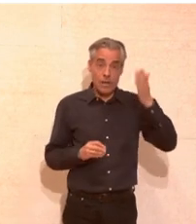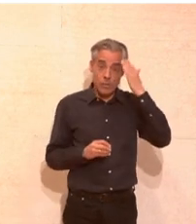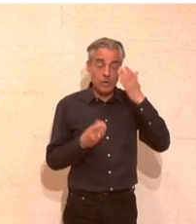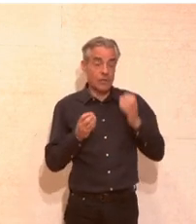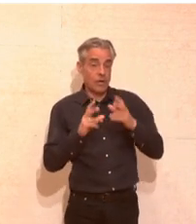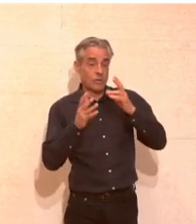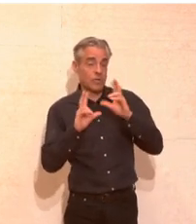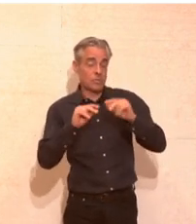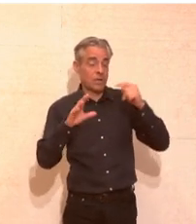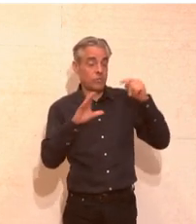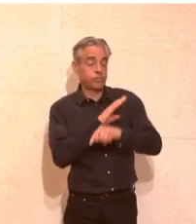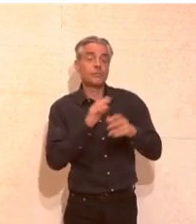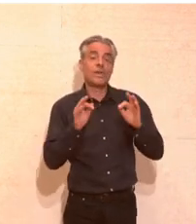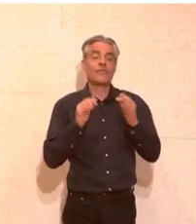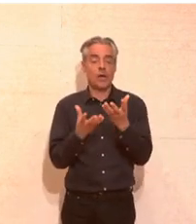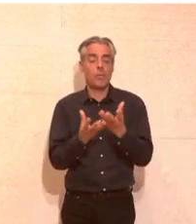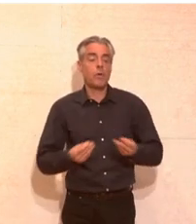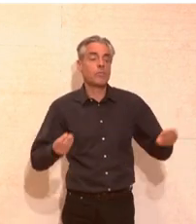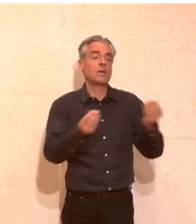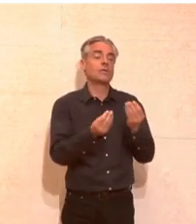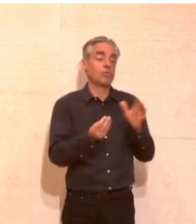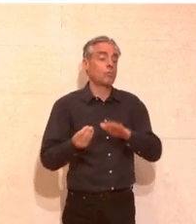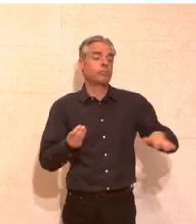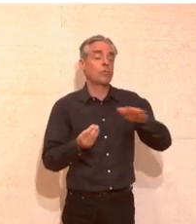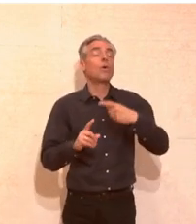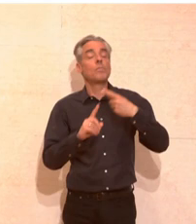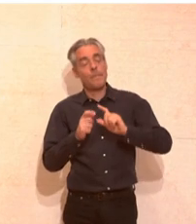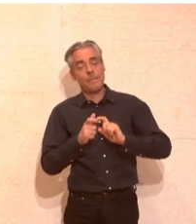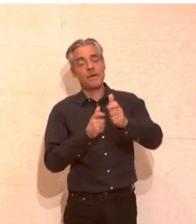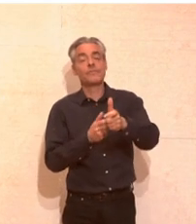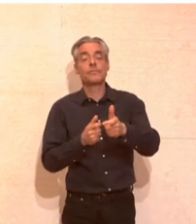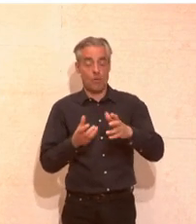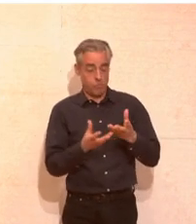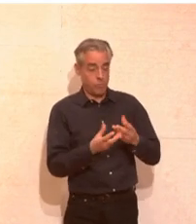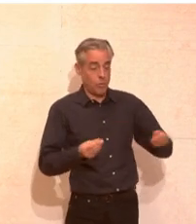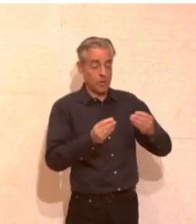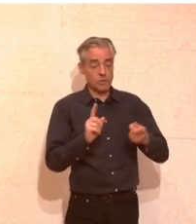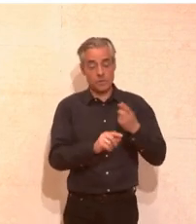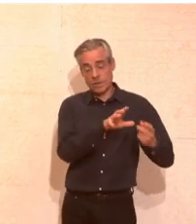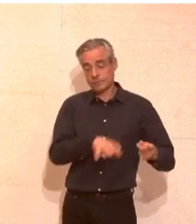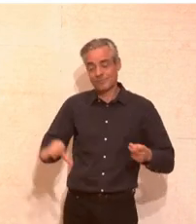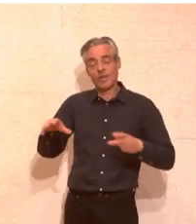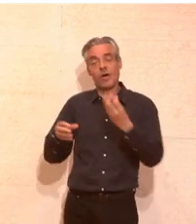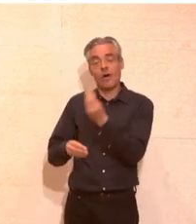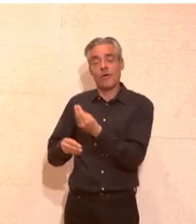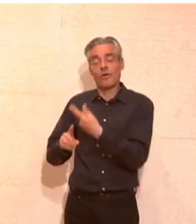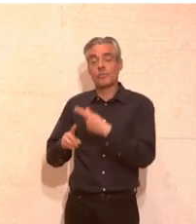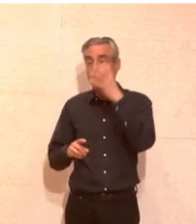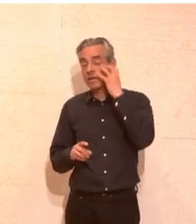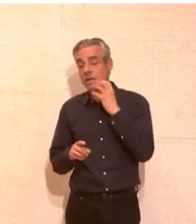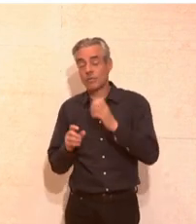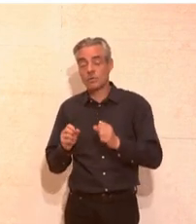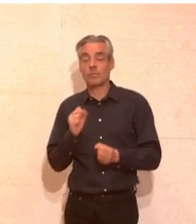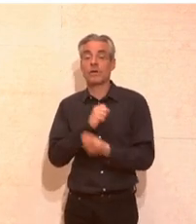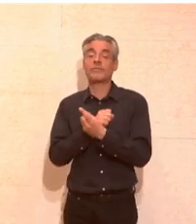bien le décliner avec vous au niveau populationnel tout d'abord, puis au niveau de la population spécifiquement des enfants et d'adolescents à développement